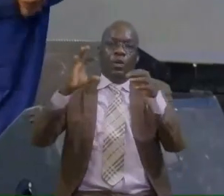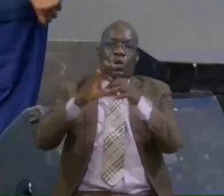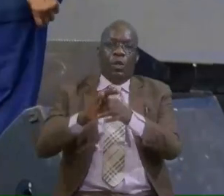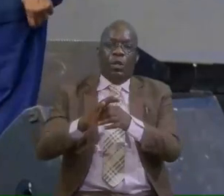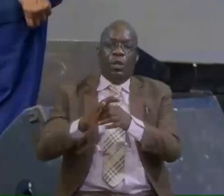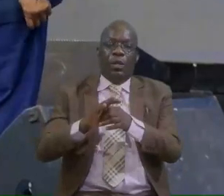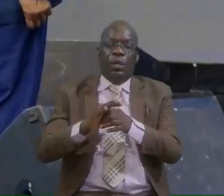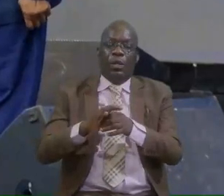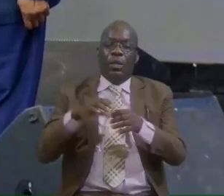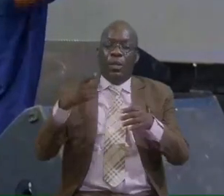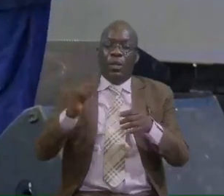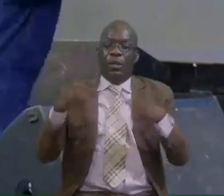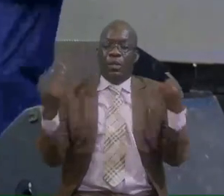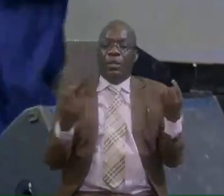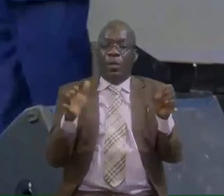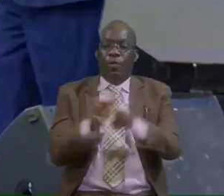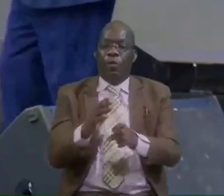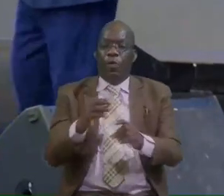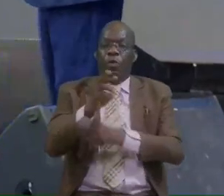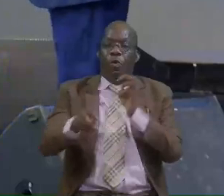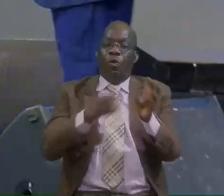réconciliant l'homme,